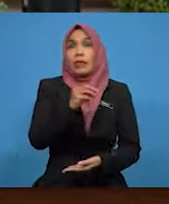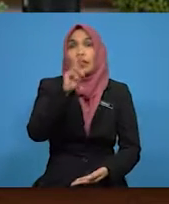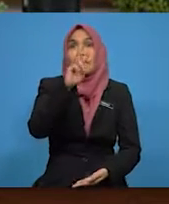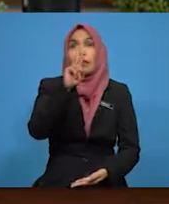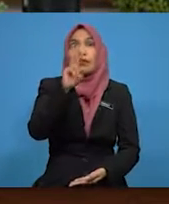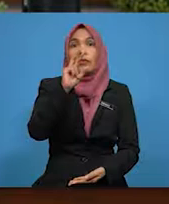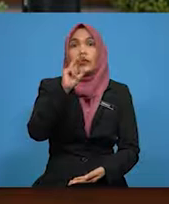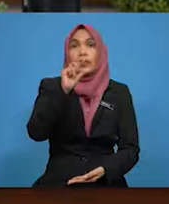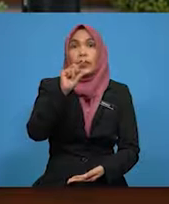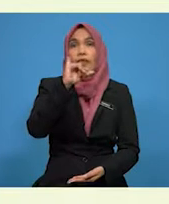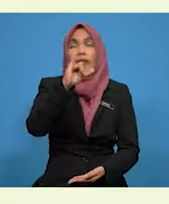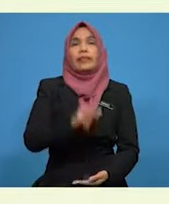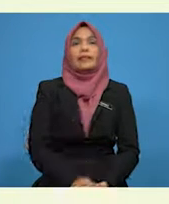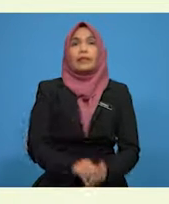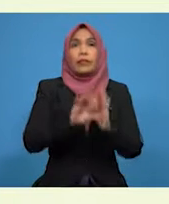kepada syarikat.